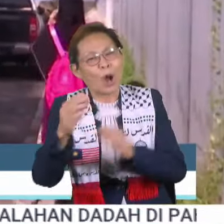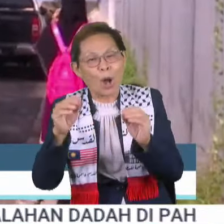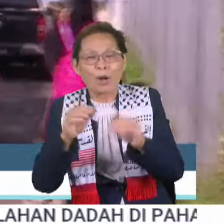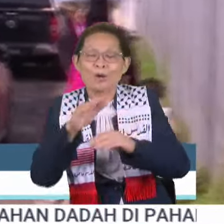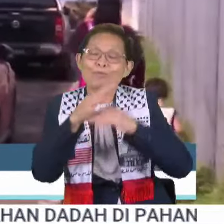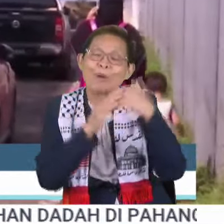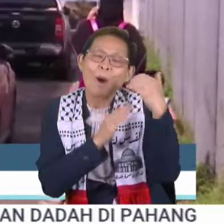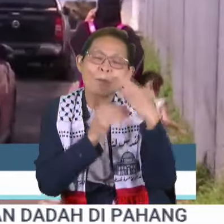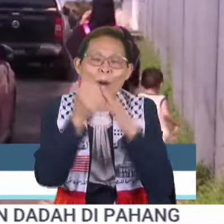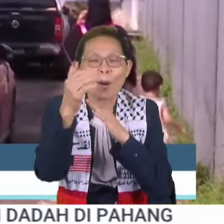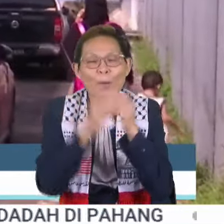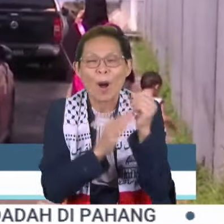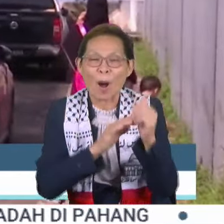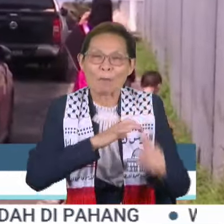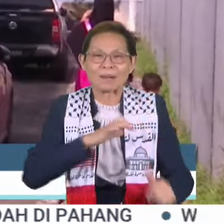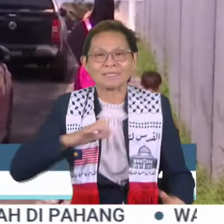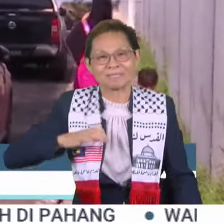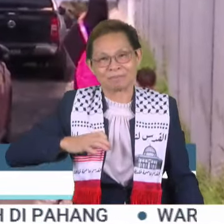keselesaan